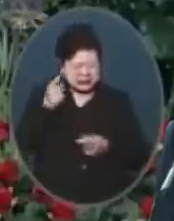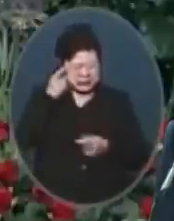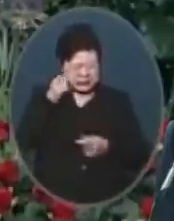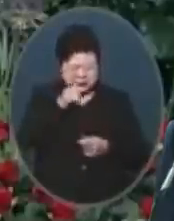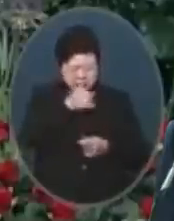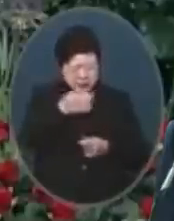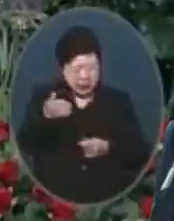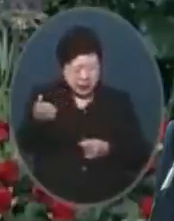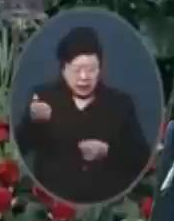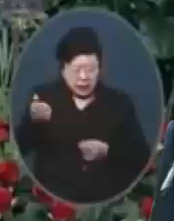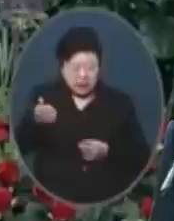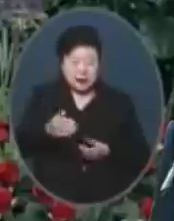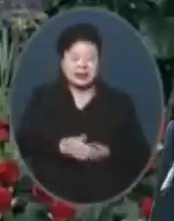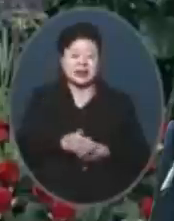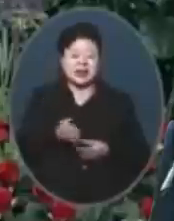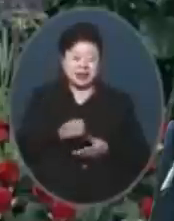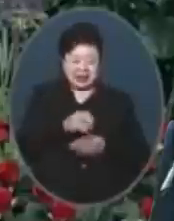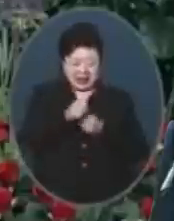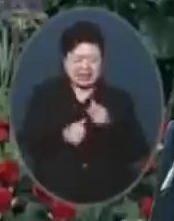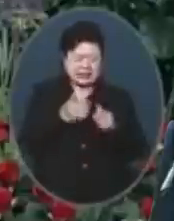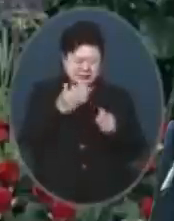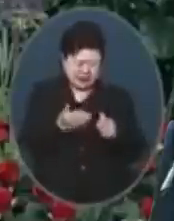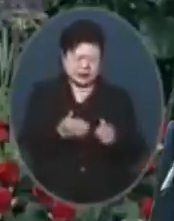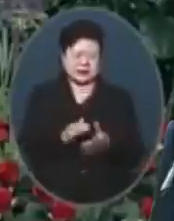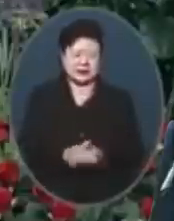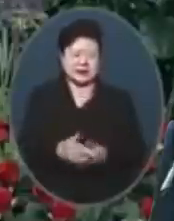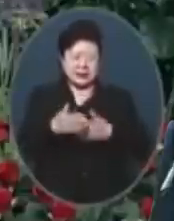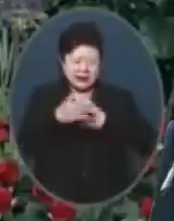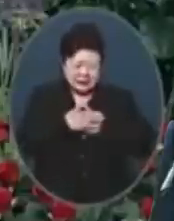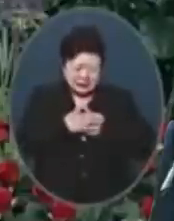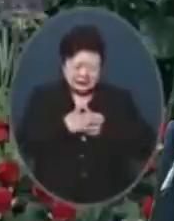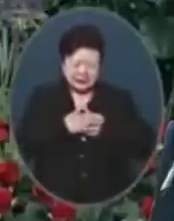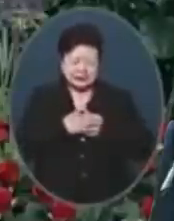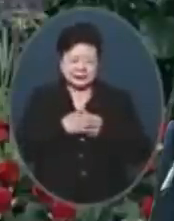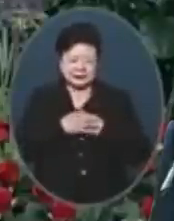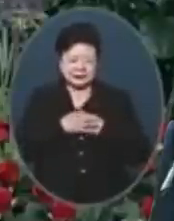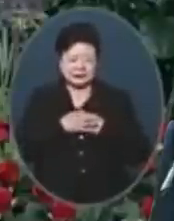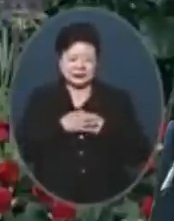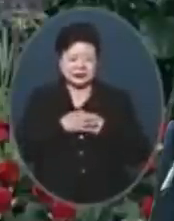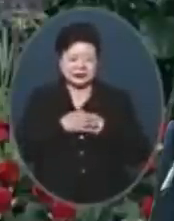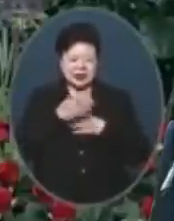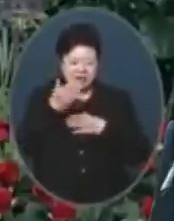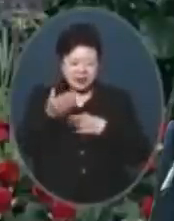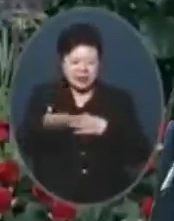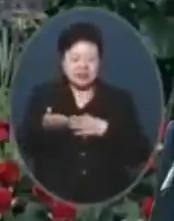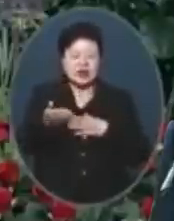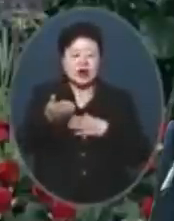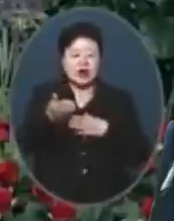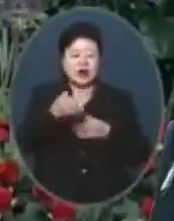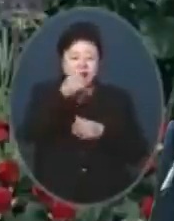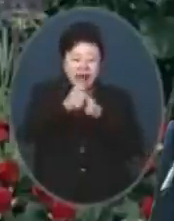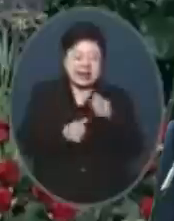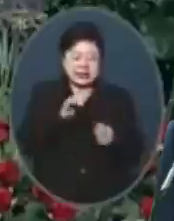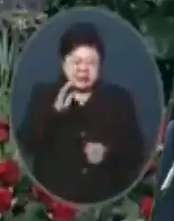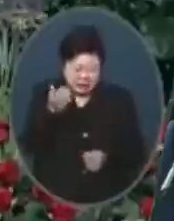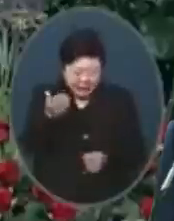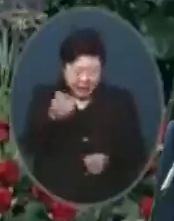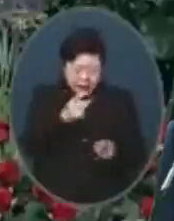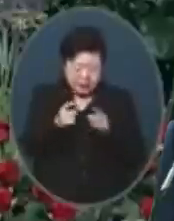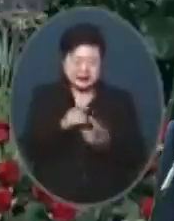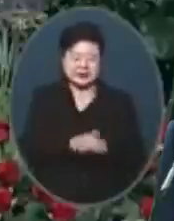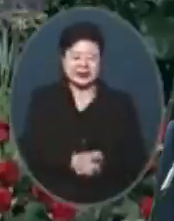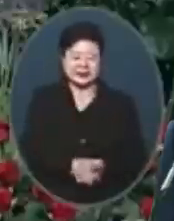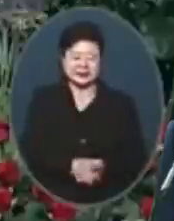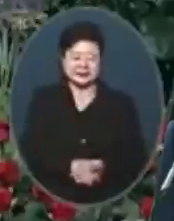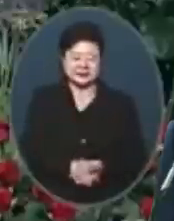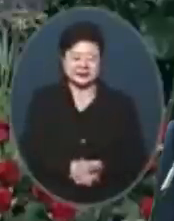생각하기가 쉽습니다. 그러나 하나님께서 나는 내 하나님이 됨이라고 말씀하시는